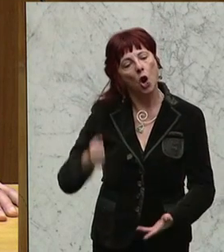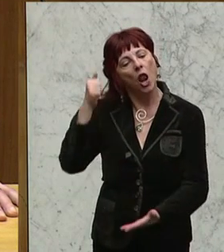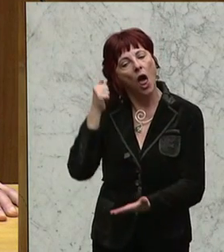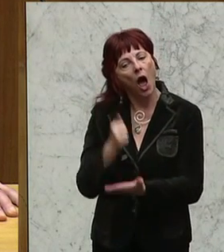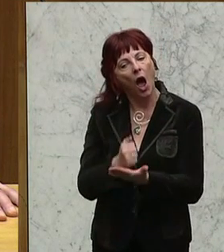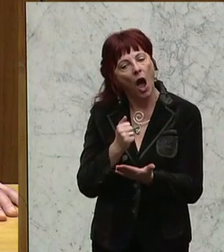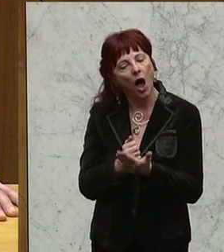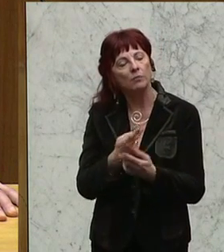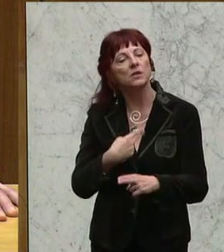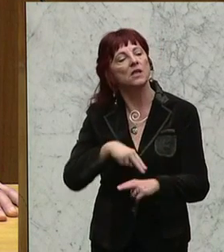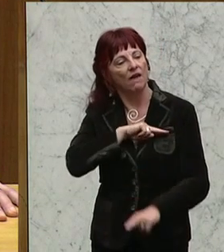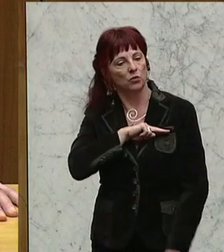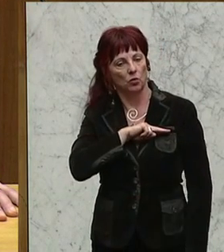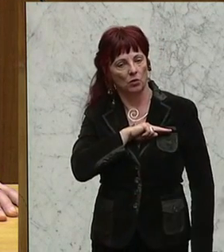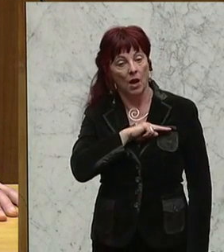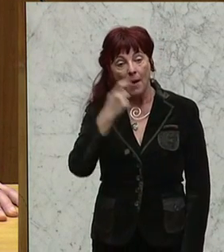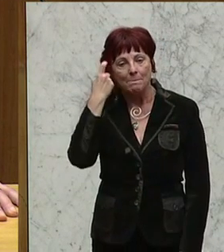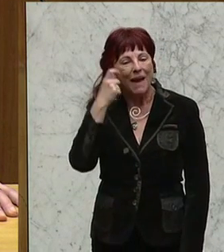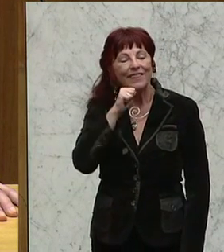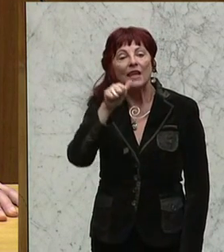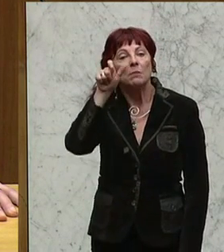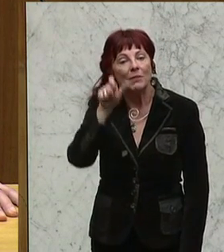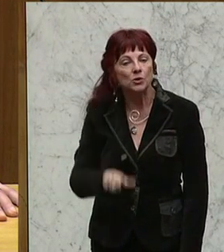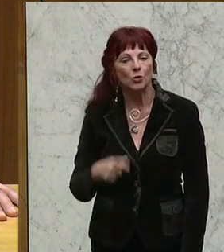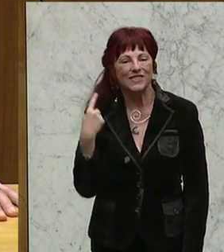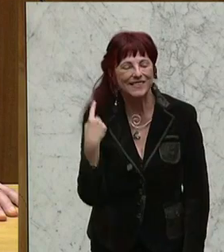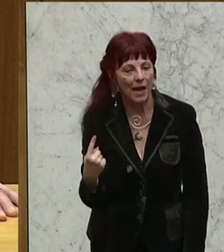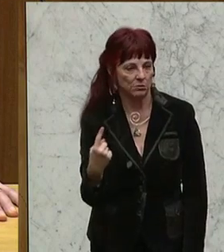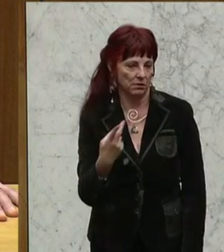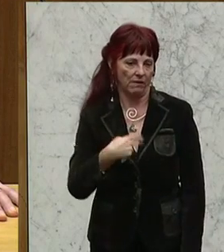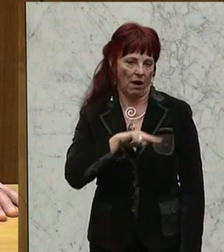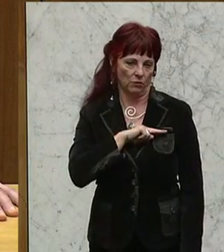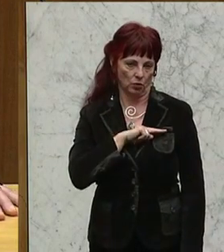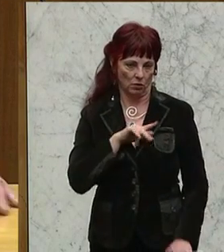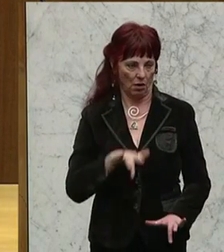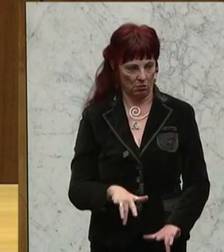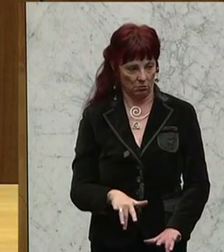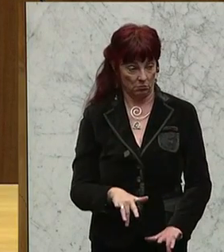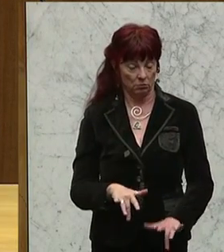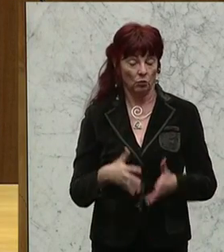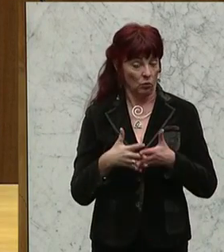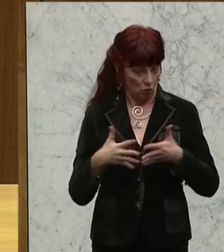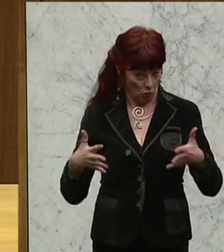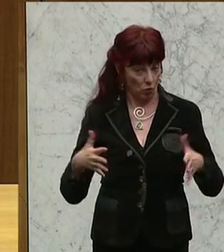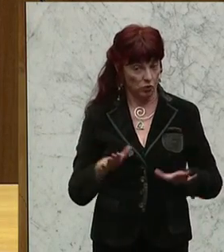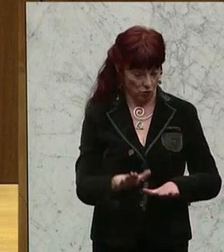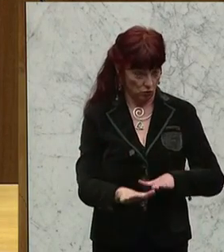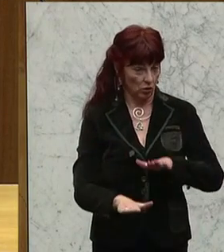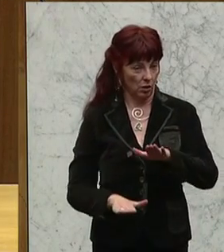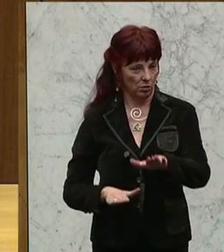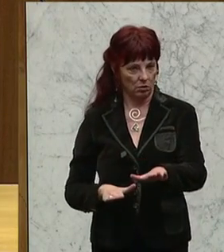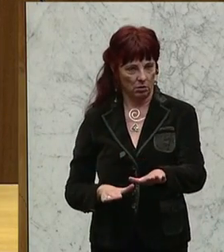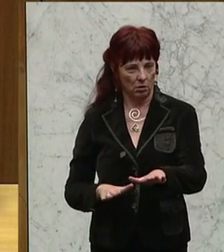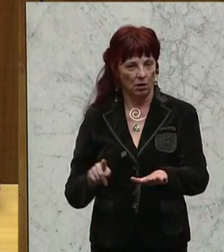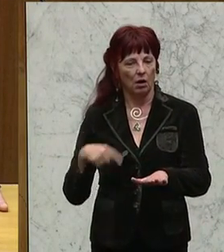allfällige persönliche Haftung entfällt ein großer Schritt dann wird wahrscheinlich ein ein